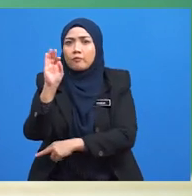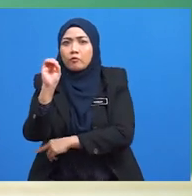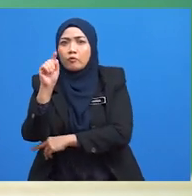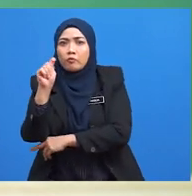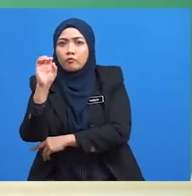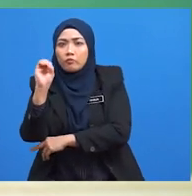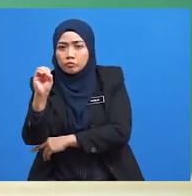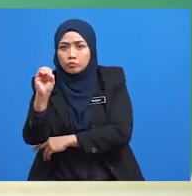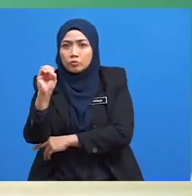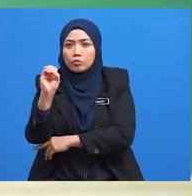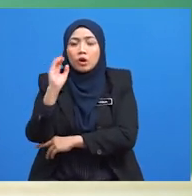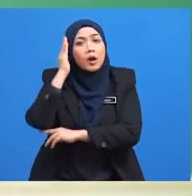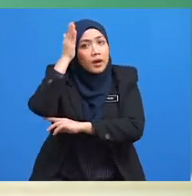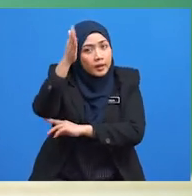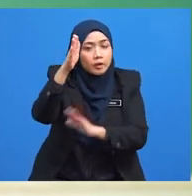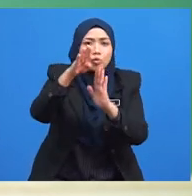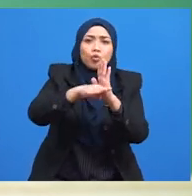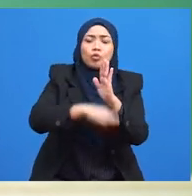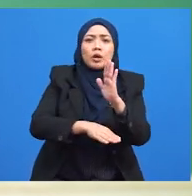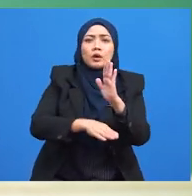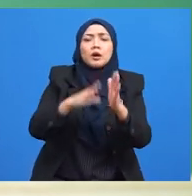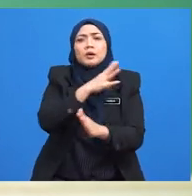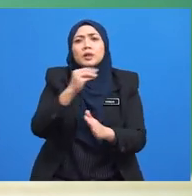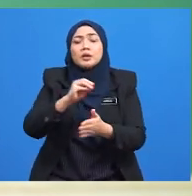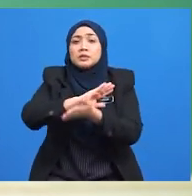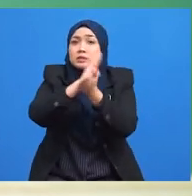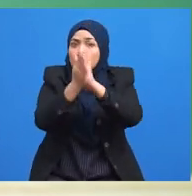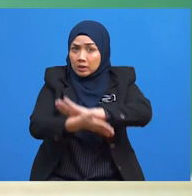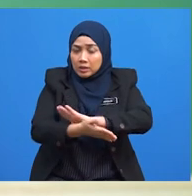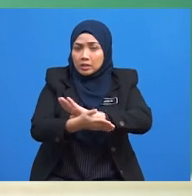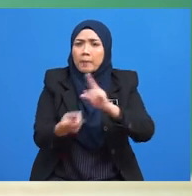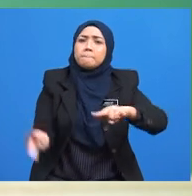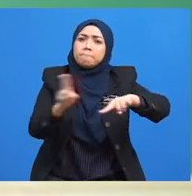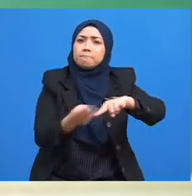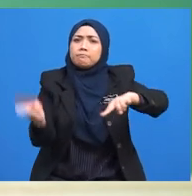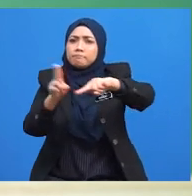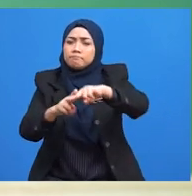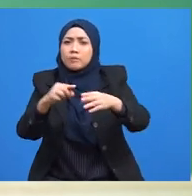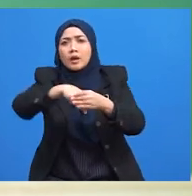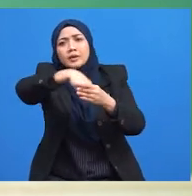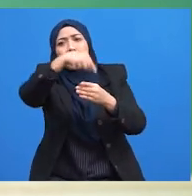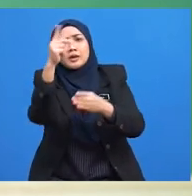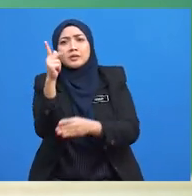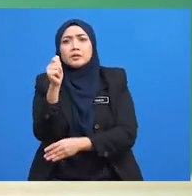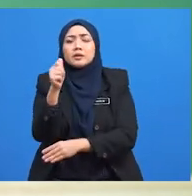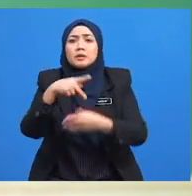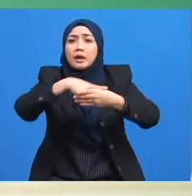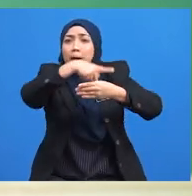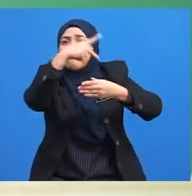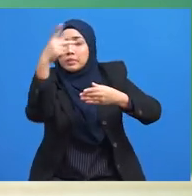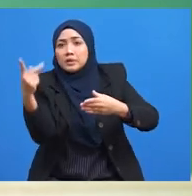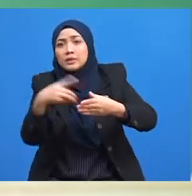akan berkurang, maka menyebabkan berlakunya pertambahan gas karbon dioksida yang